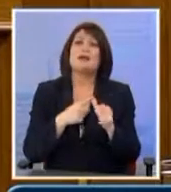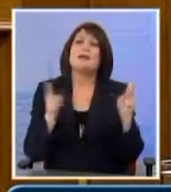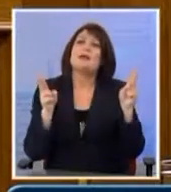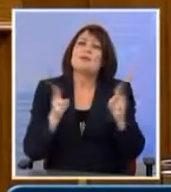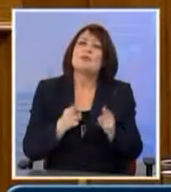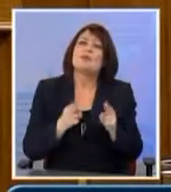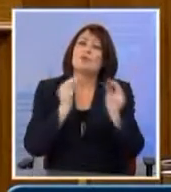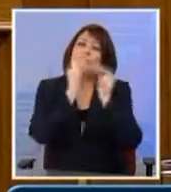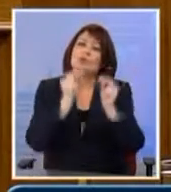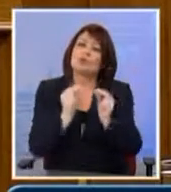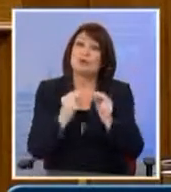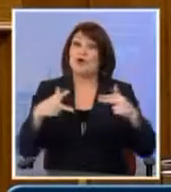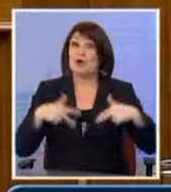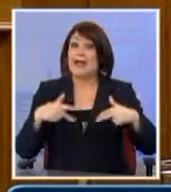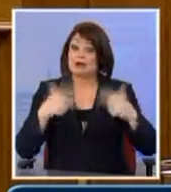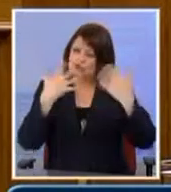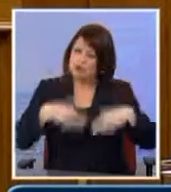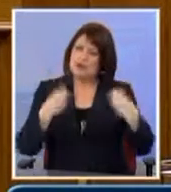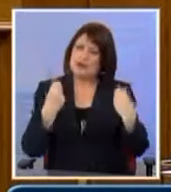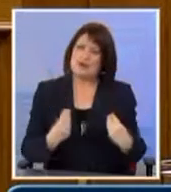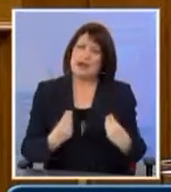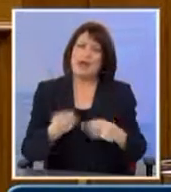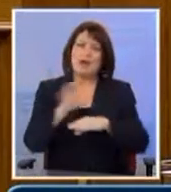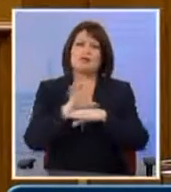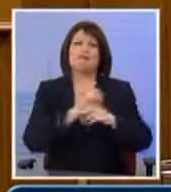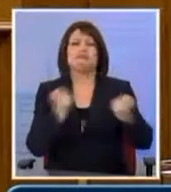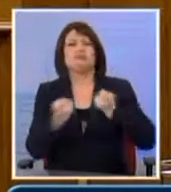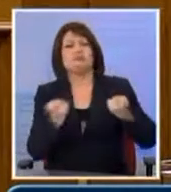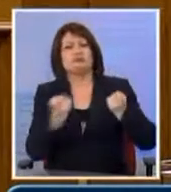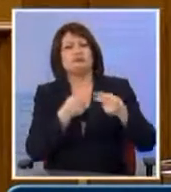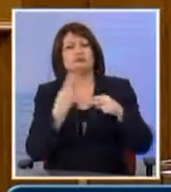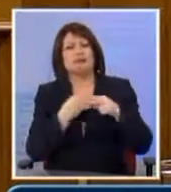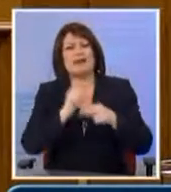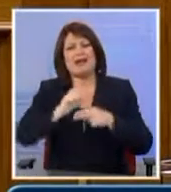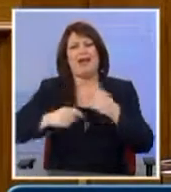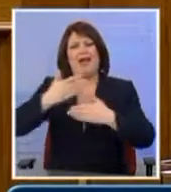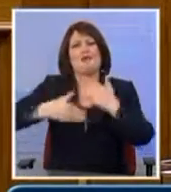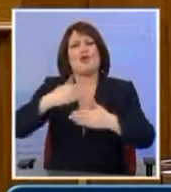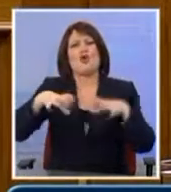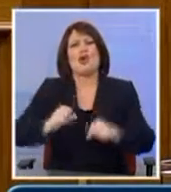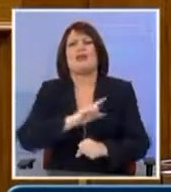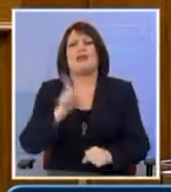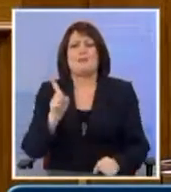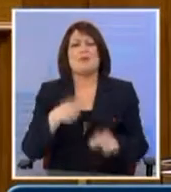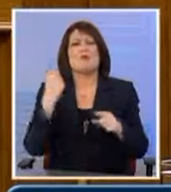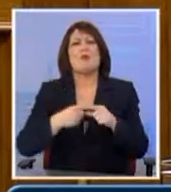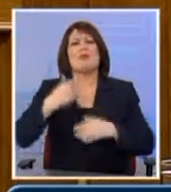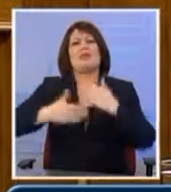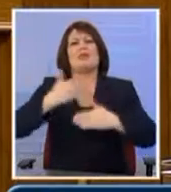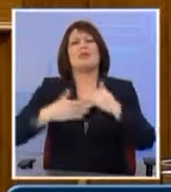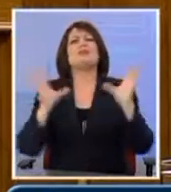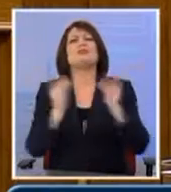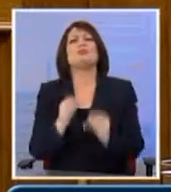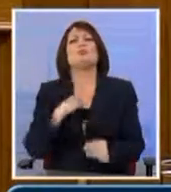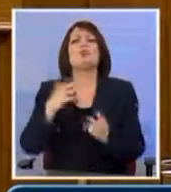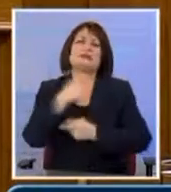και πιο αποτελεσματικό κράτος, με έμφαση στην ηλεκτρονική διακυβέρνηση, με λιγότερη γραφειοκρατία, καθώς και απλούστερες διαδικασίες για πολίτες